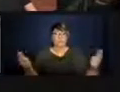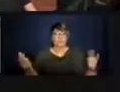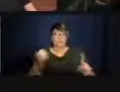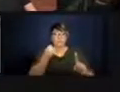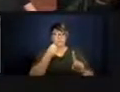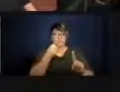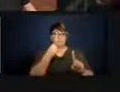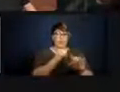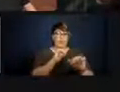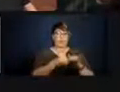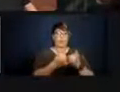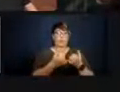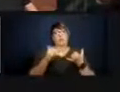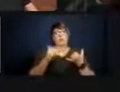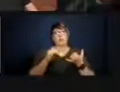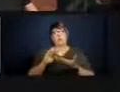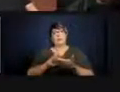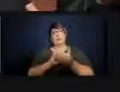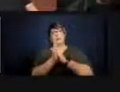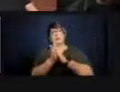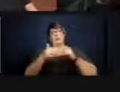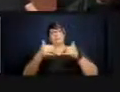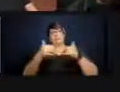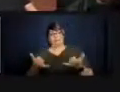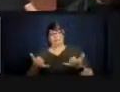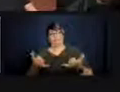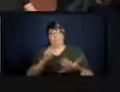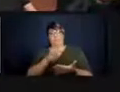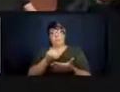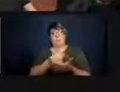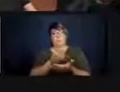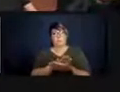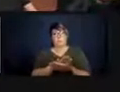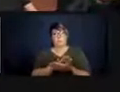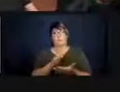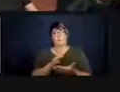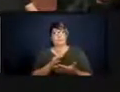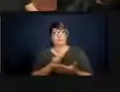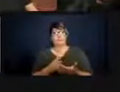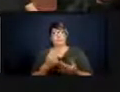na jambo hili limetusaidia sana kwa sababu